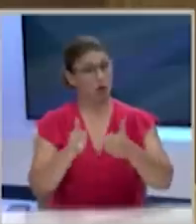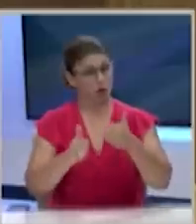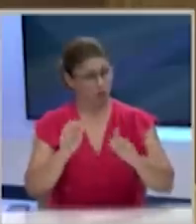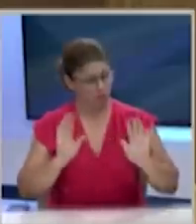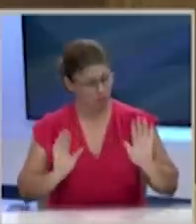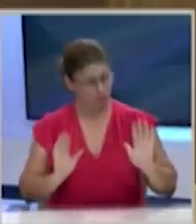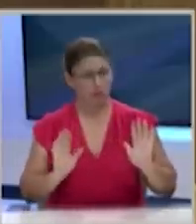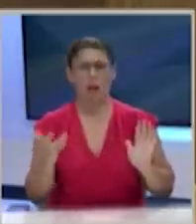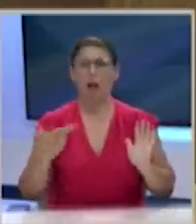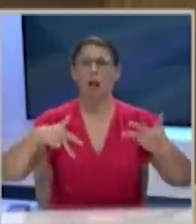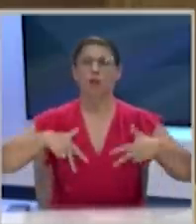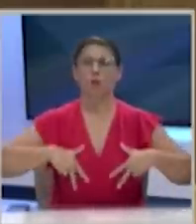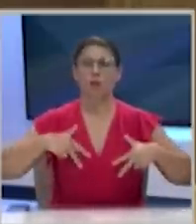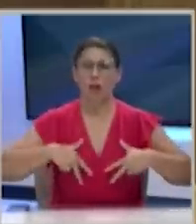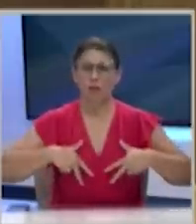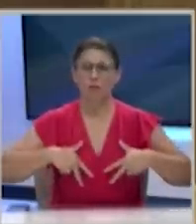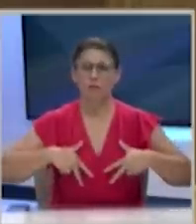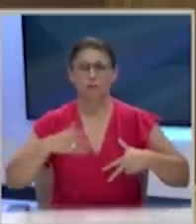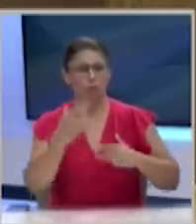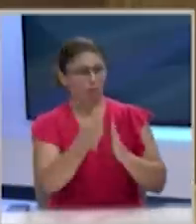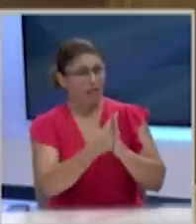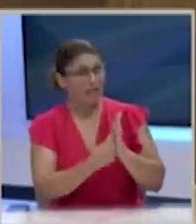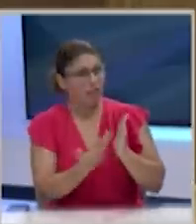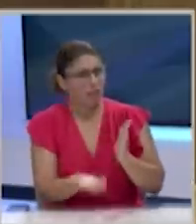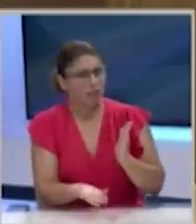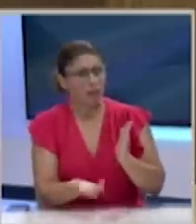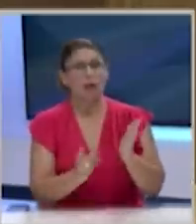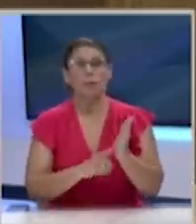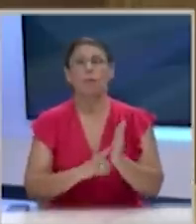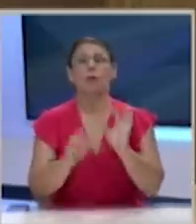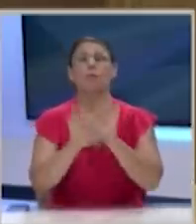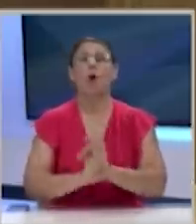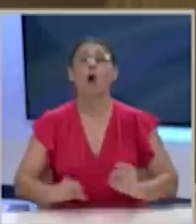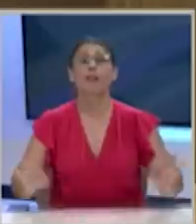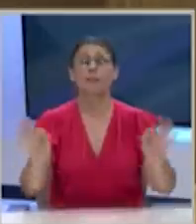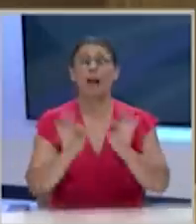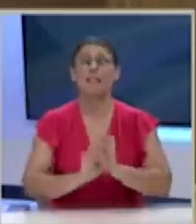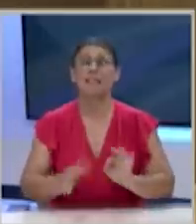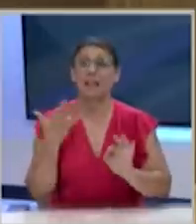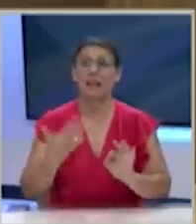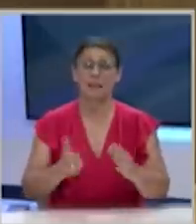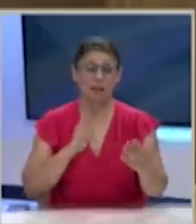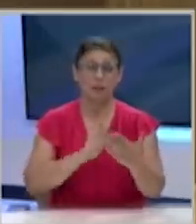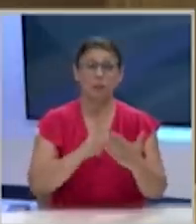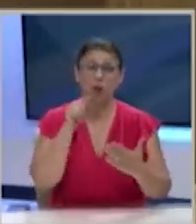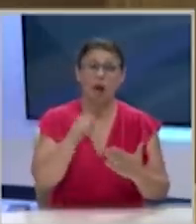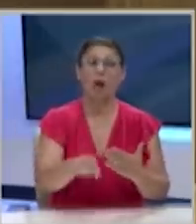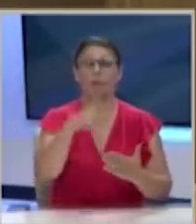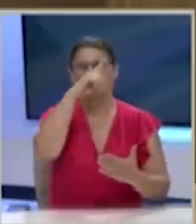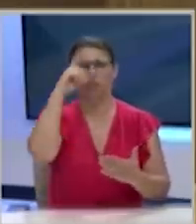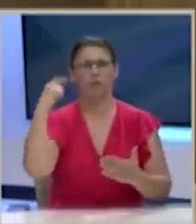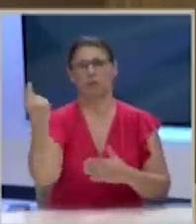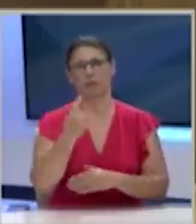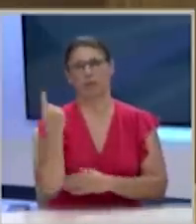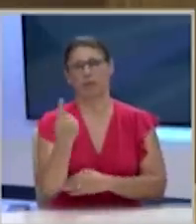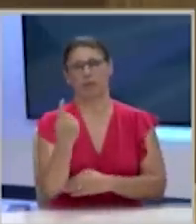ανταγωνισμών. Όμως το κράτος κρίνεται και θα έπρεπε να είναι προετοιμασμένο για την αντιμετώπιση ακριβώς τέτοιων δύσκολων